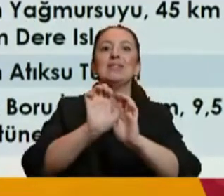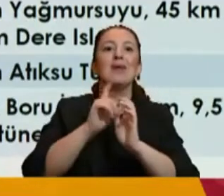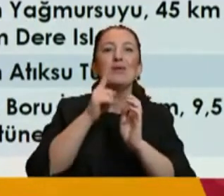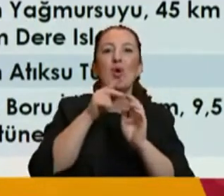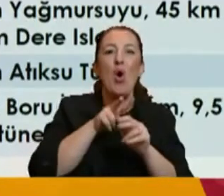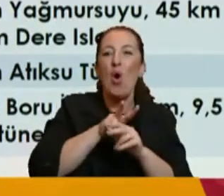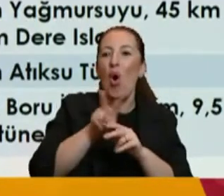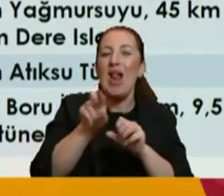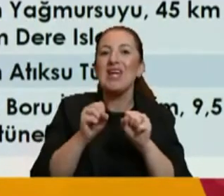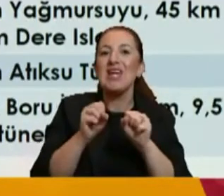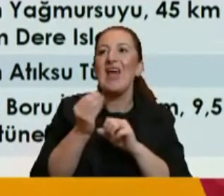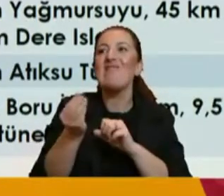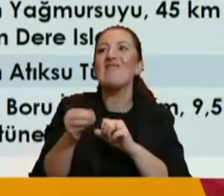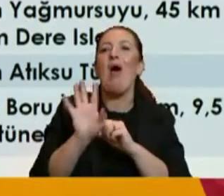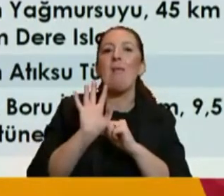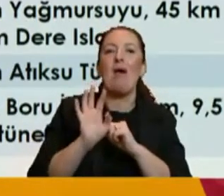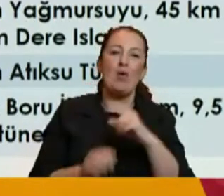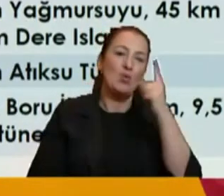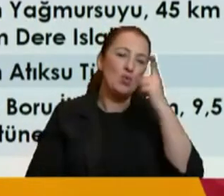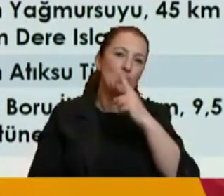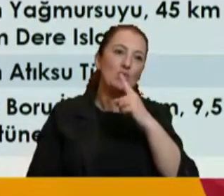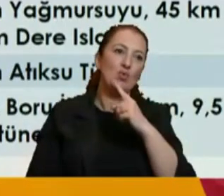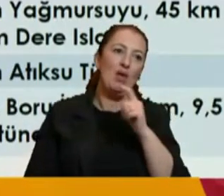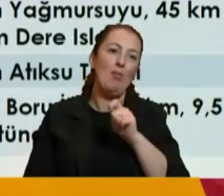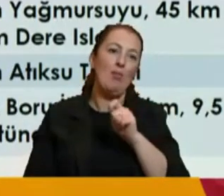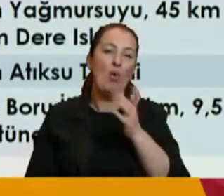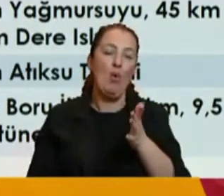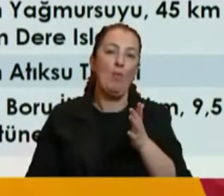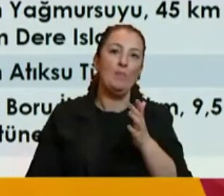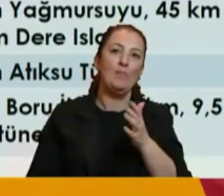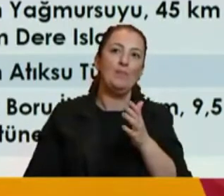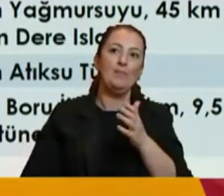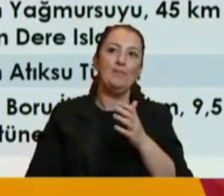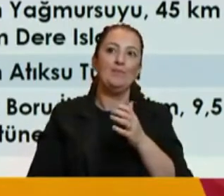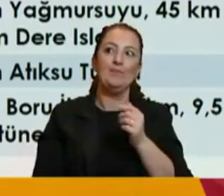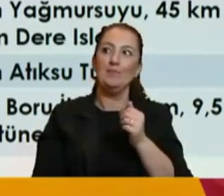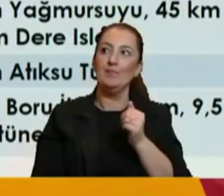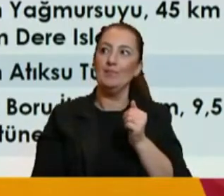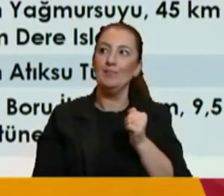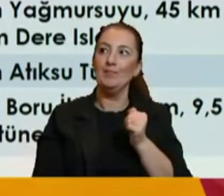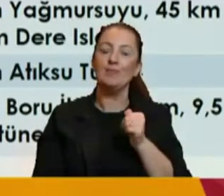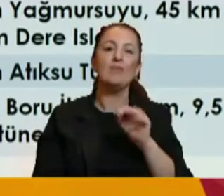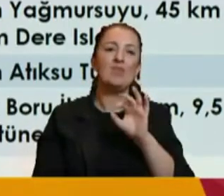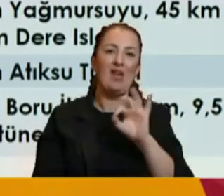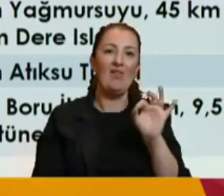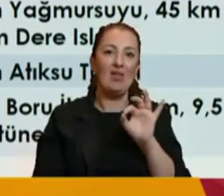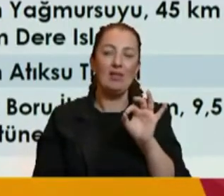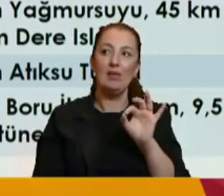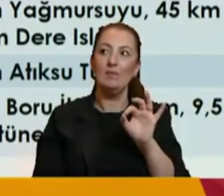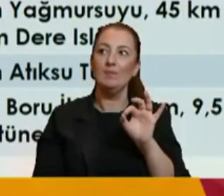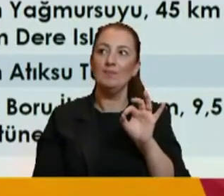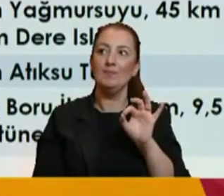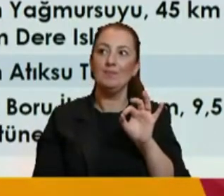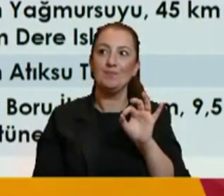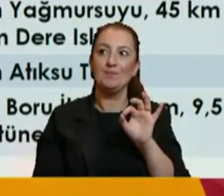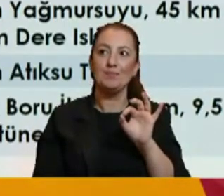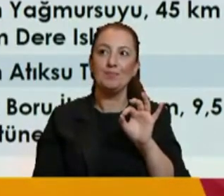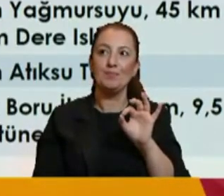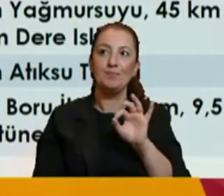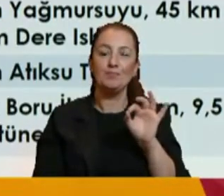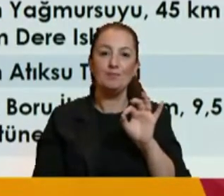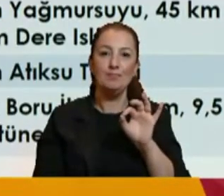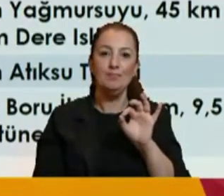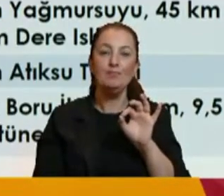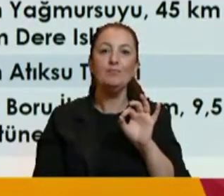zarar vermeye etme ya da bir engel efendim evet evet evet bir